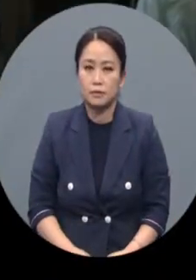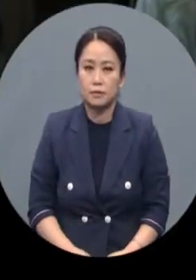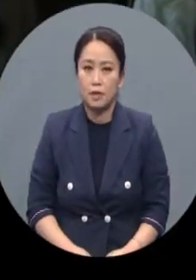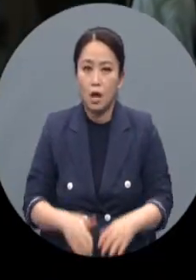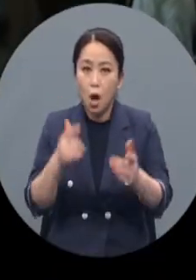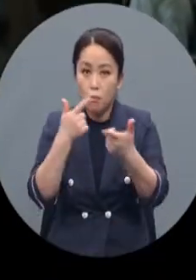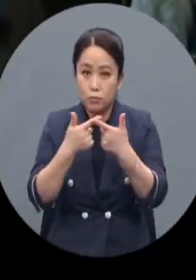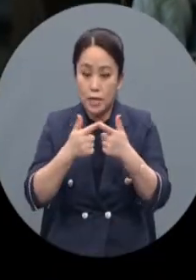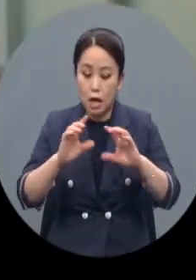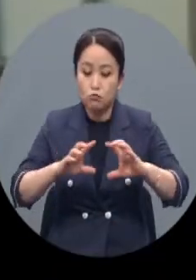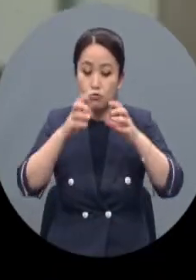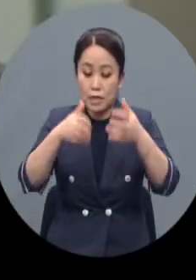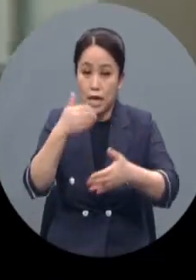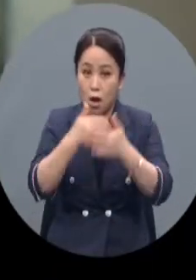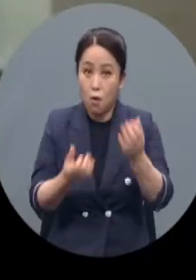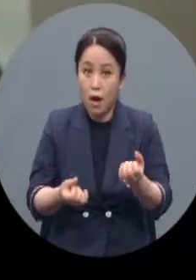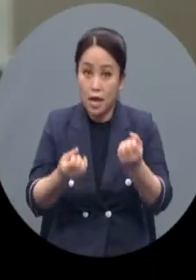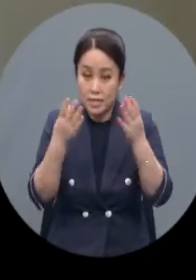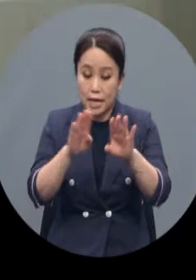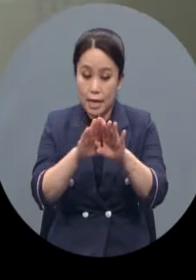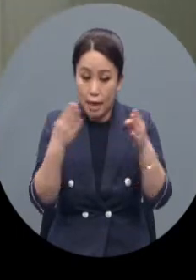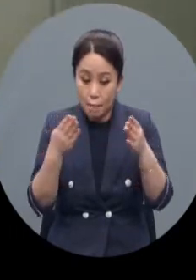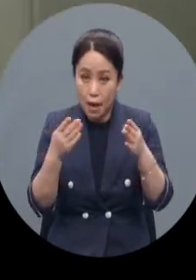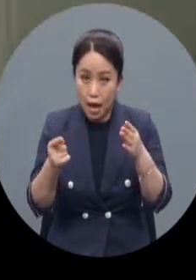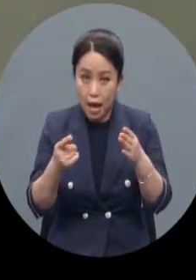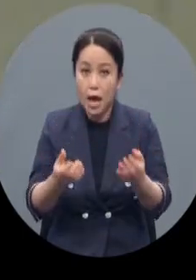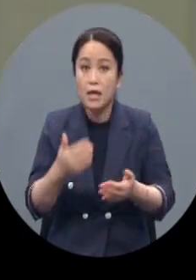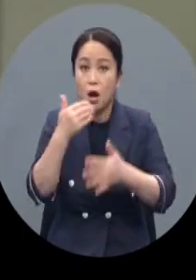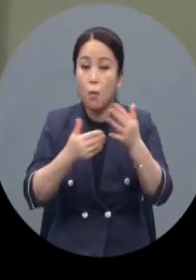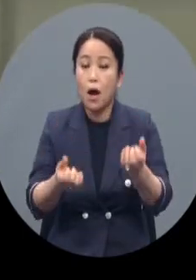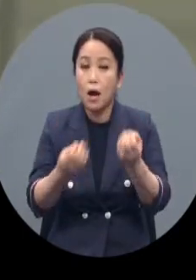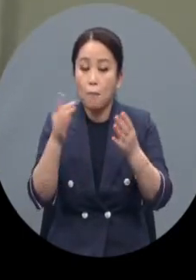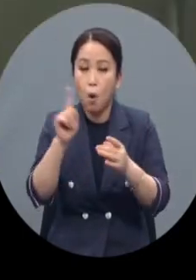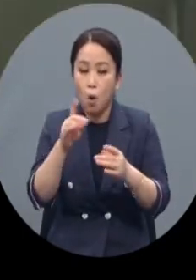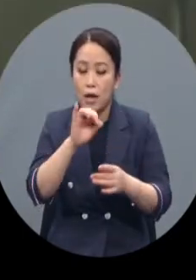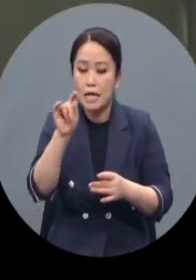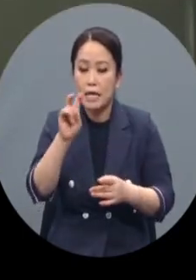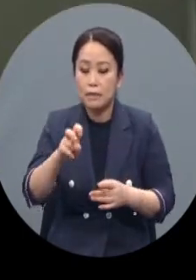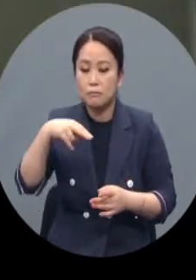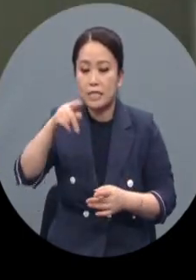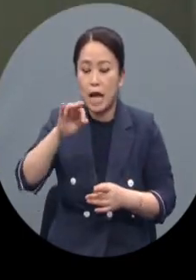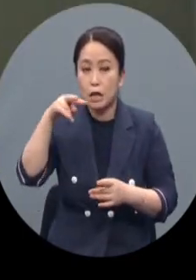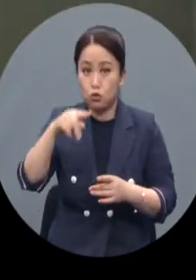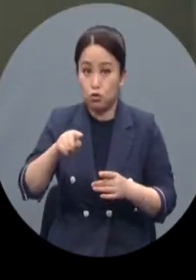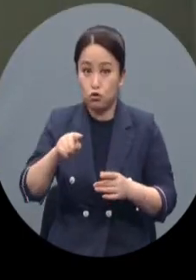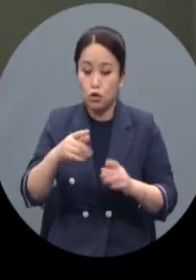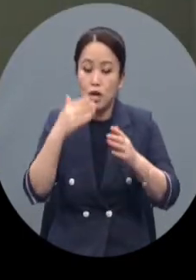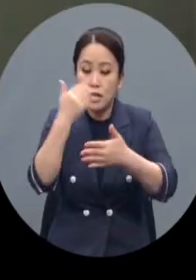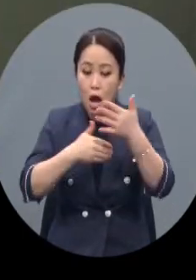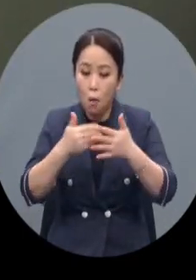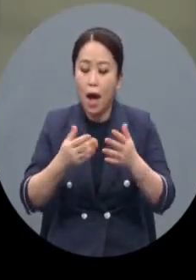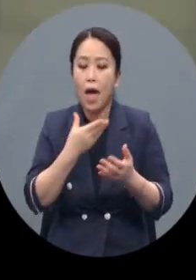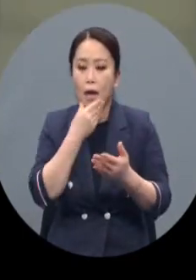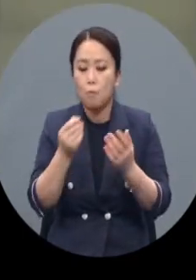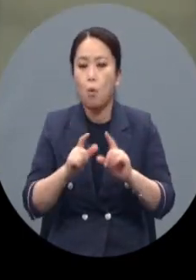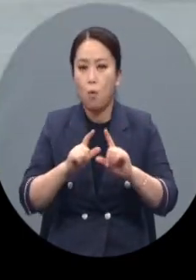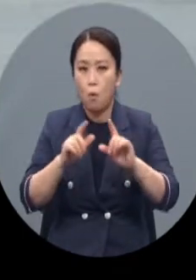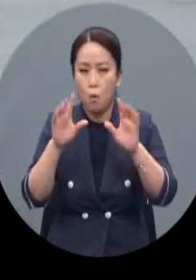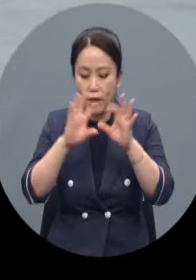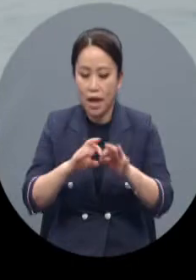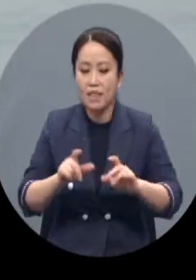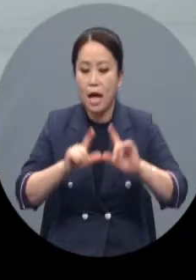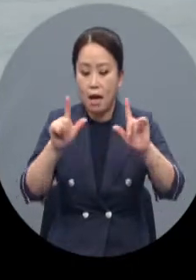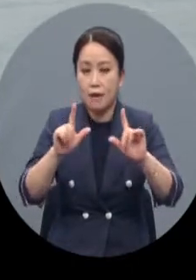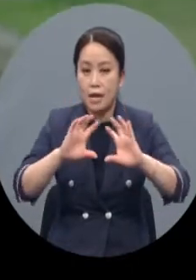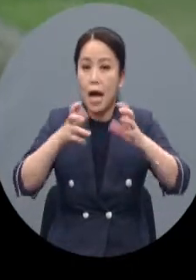올해 부산국제영화제 개막작은 임상수 감독의 영화 행복의 나라로입니다. 시한부 판정을 받고 탈옥한 죄수,